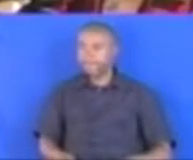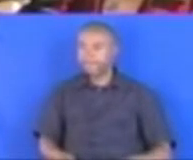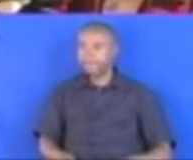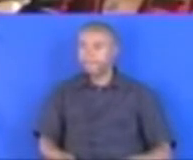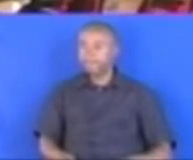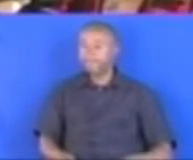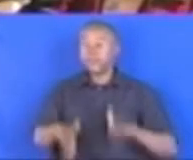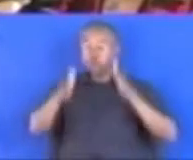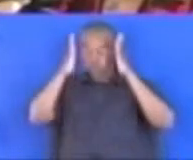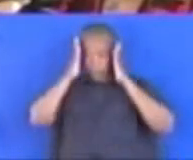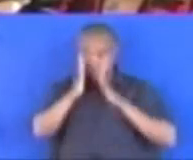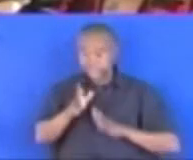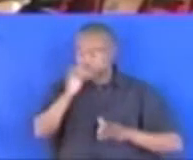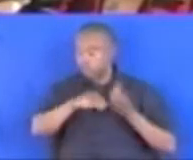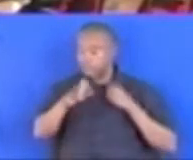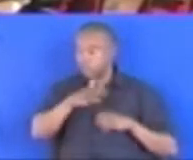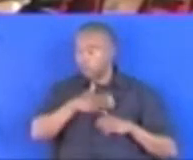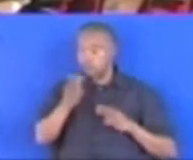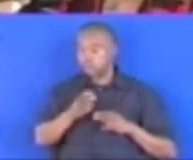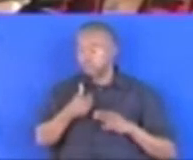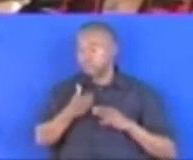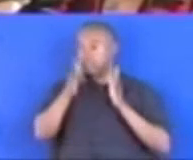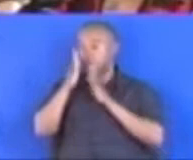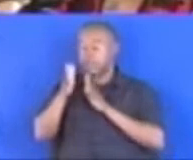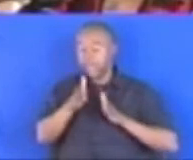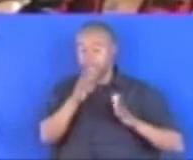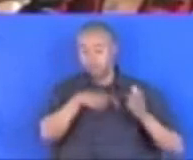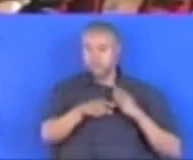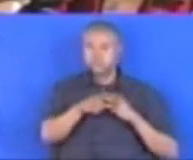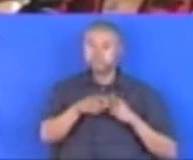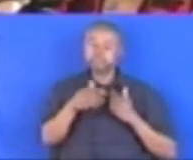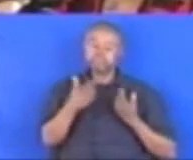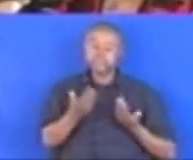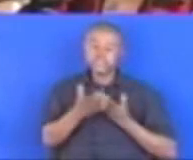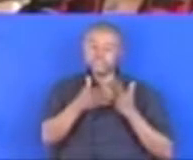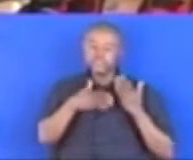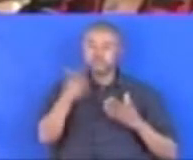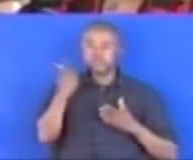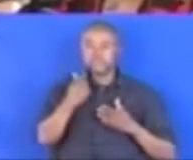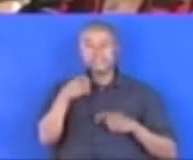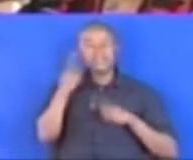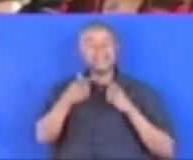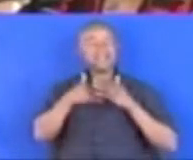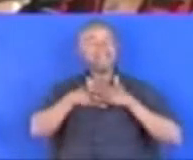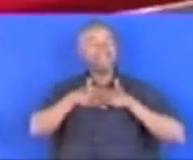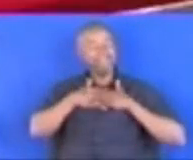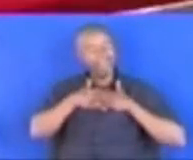Wamethamini mchango wangu kama mwanadamu kwenye taifa hili, nitaendelea kuwapenda daima.